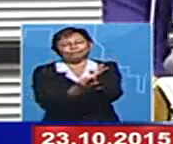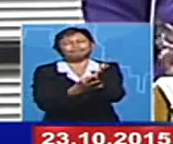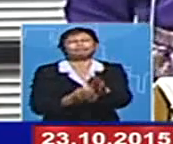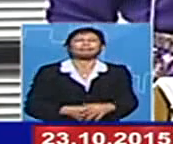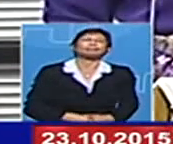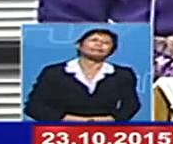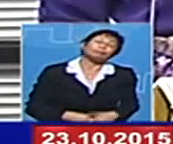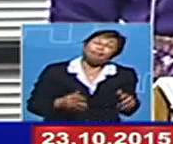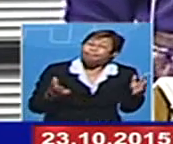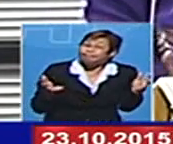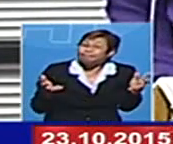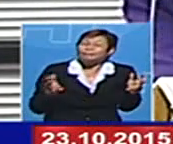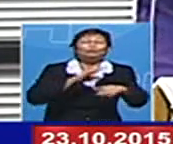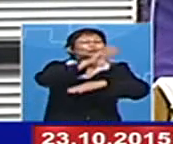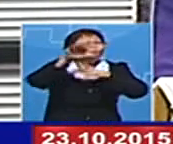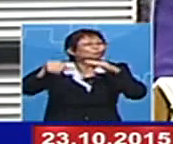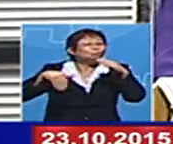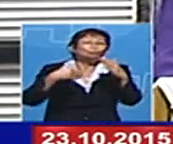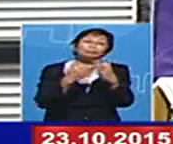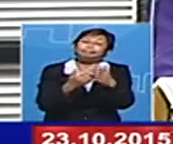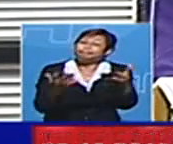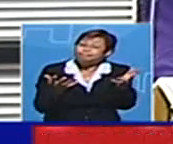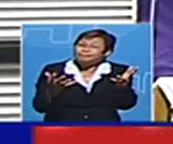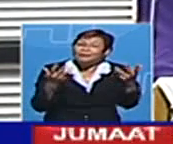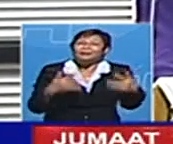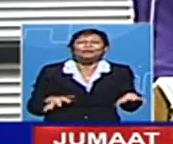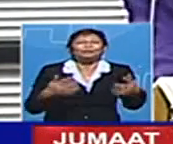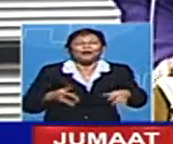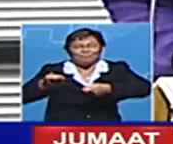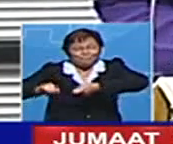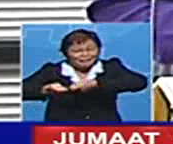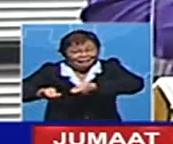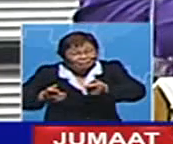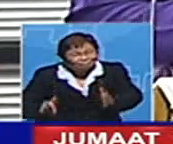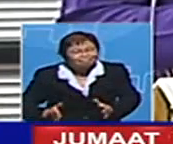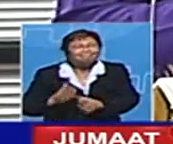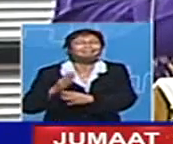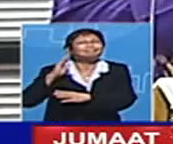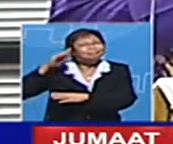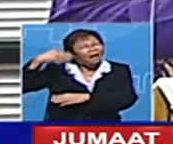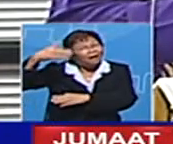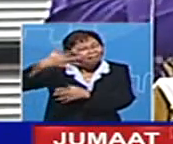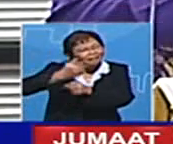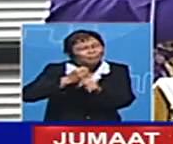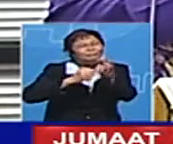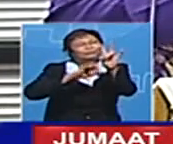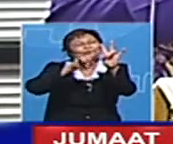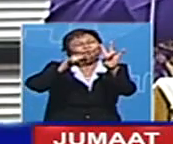r440 maka keseluruhannya setelah ini petani tersebut akan mendapat